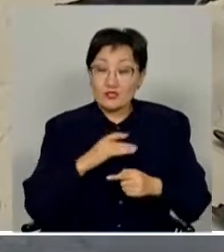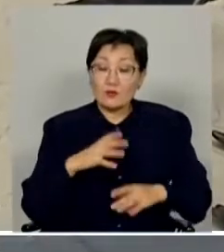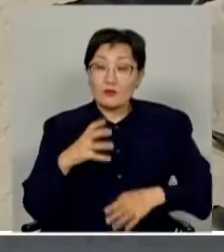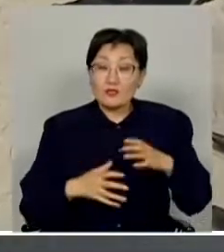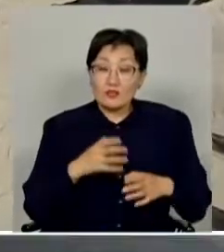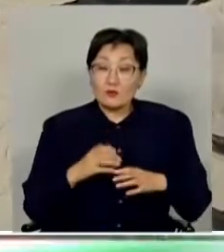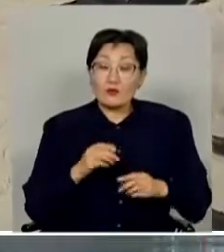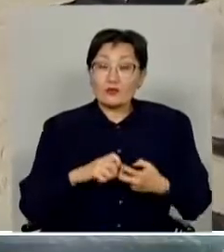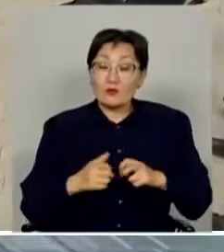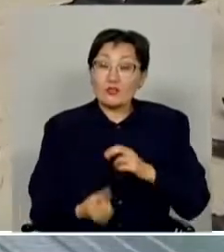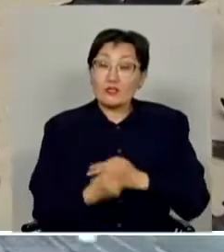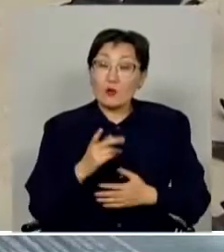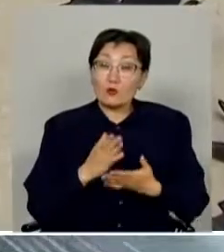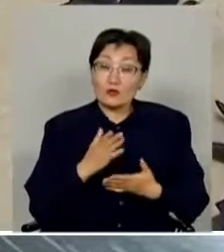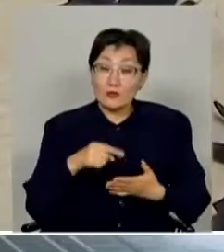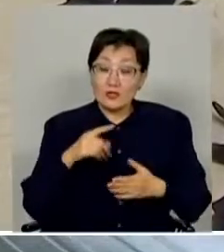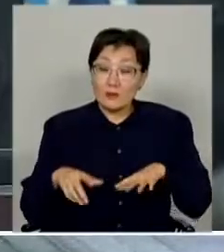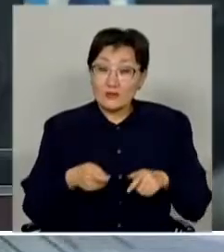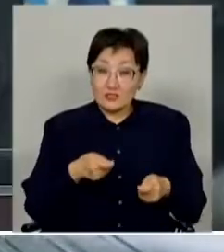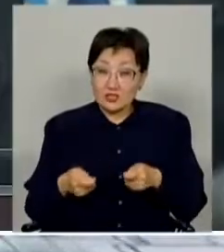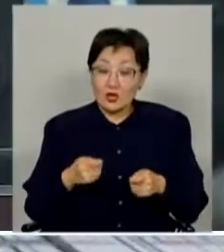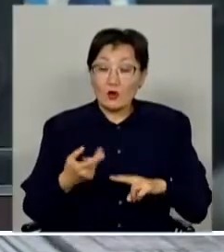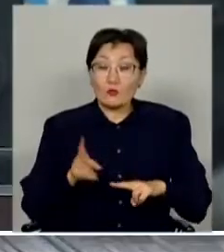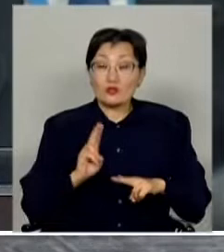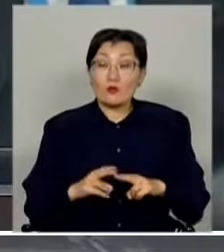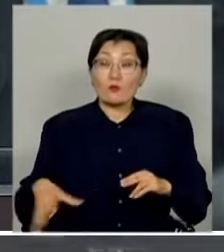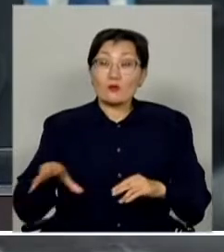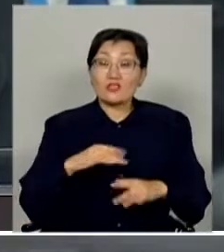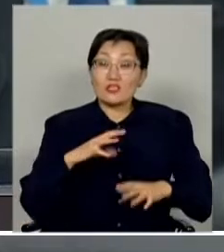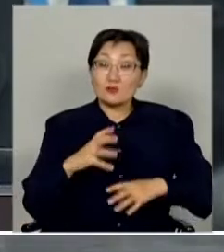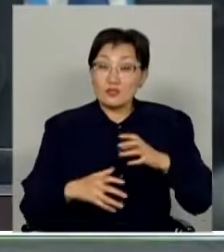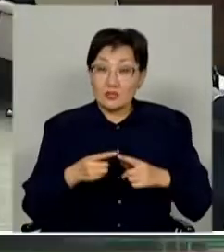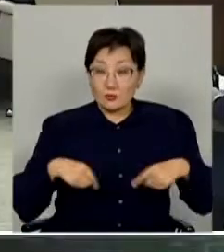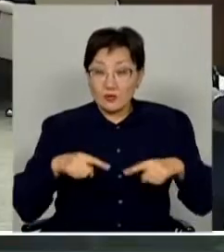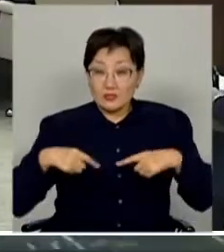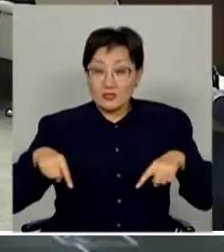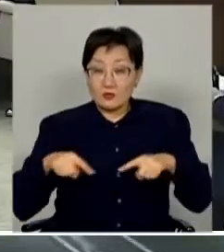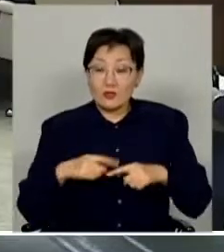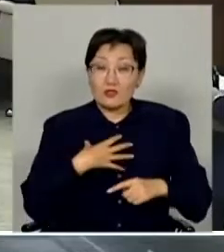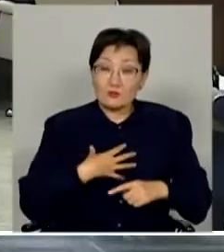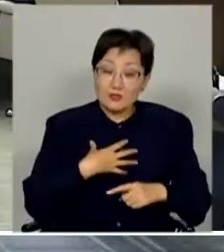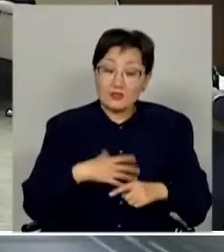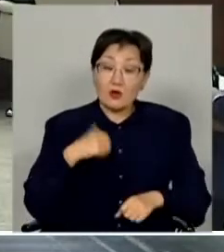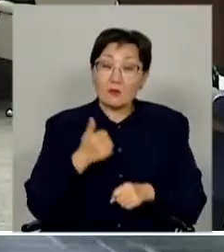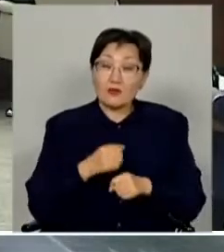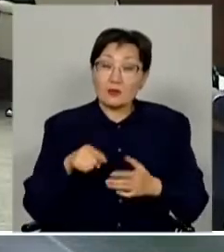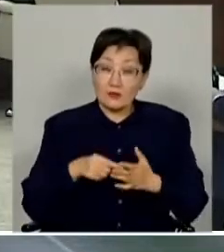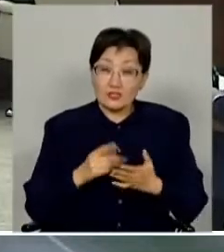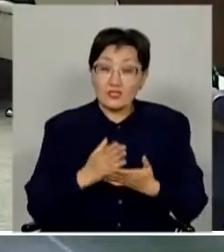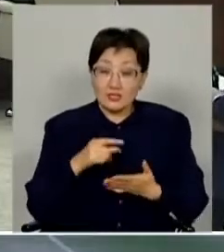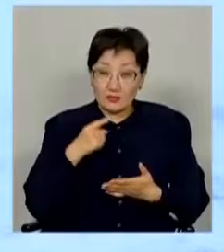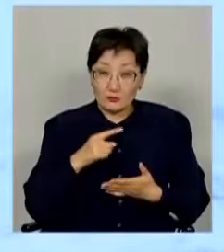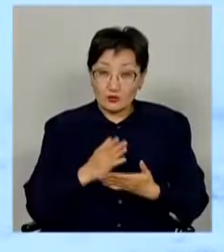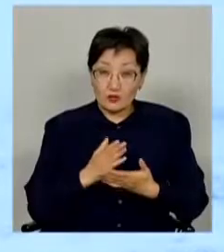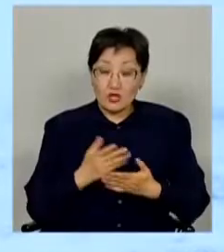жаһандық сын-қатерлер туғызып отырғанын айтқан президент, бұның бүкіл халықаралық қауымдастықты алаңдатып отырған мәселе екенін алға